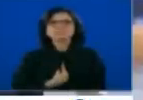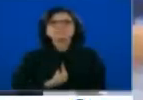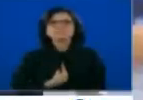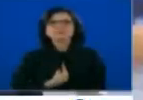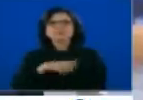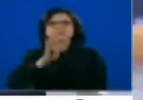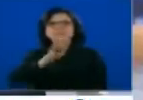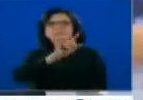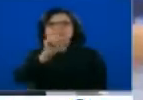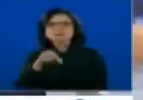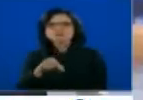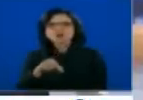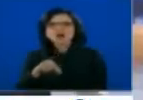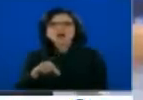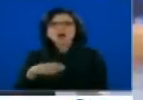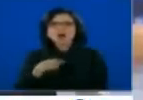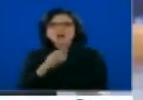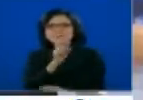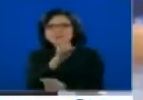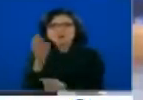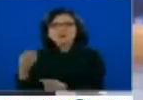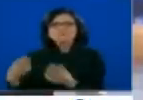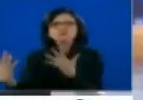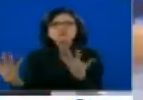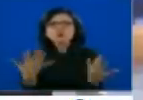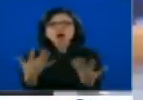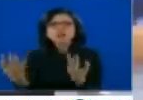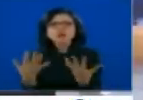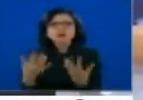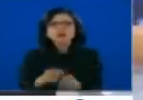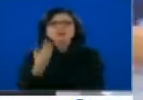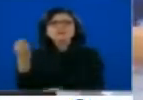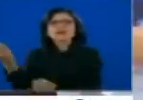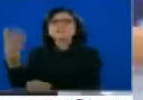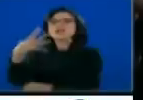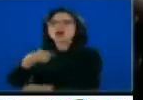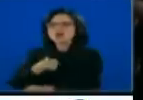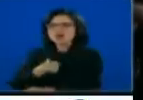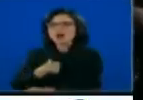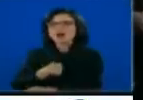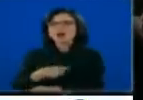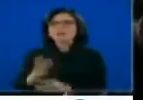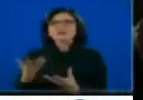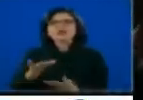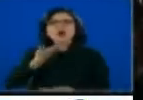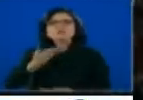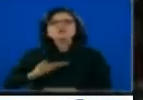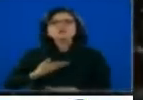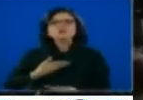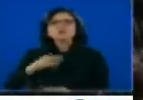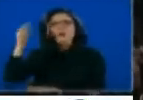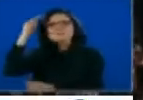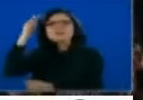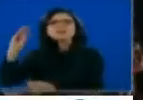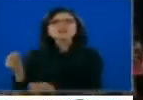kami bergerilia menemui ratusan ribu masyarakat mereka menyampaikan bahwa mereka butuh pemimpin baru di